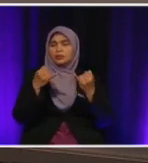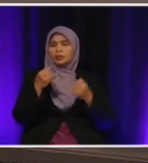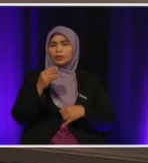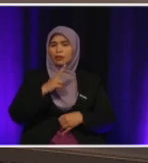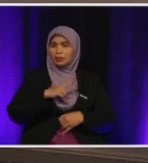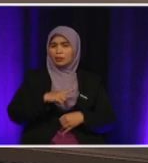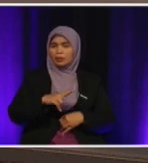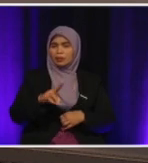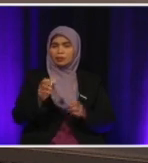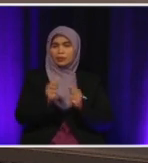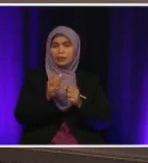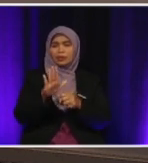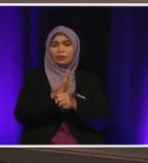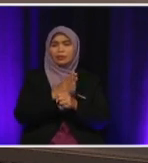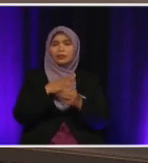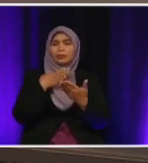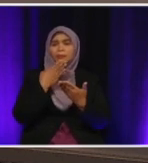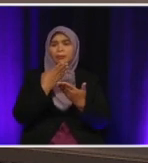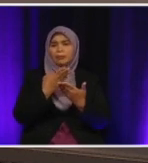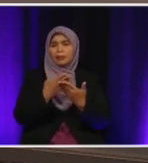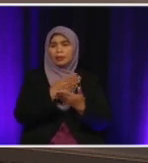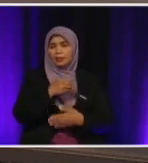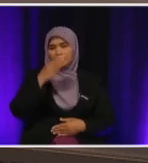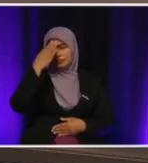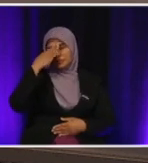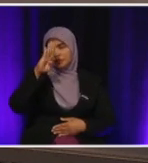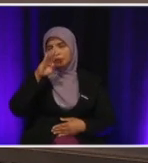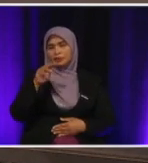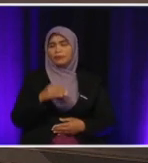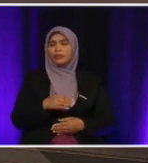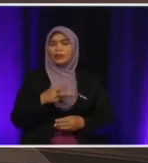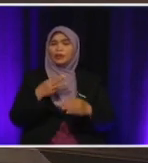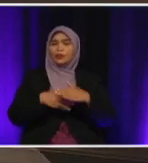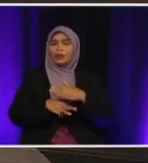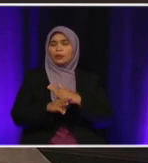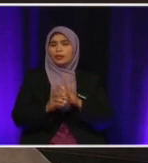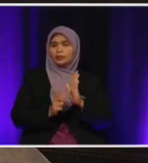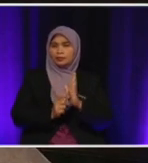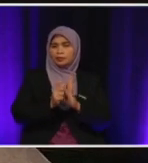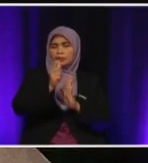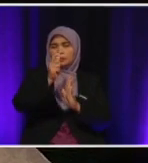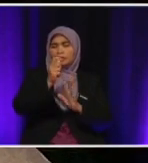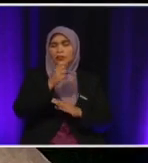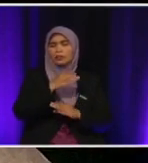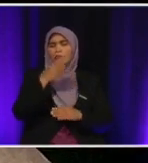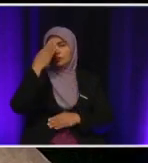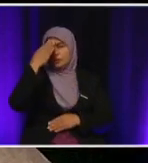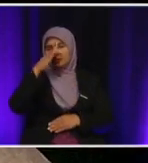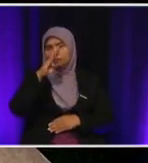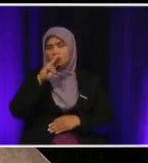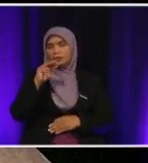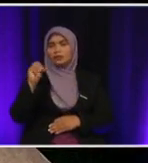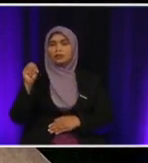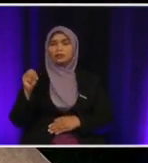dengan penuh hikmah dan bijaksana wawasan yang tinggi dan kebijaksanaan